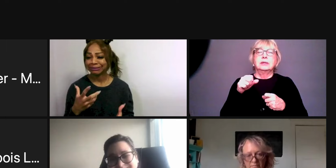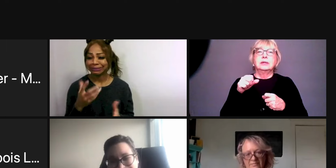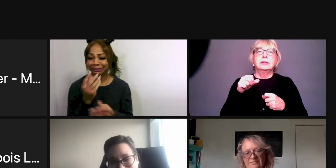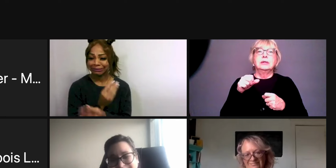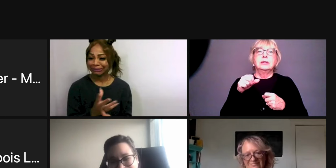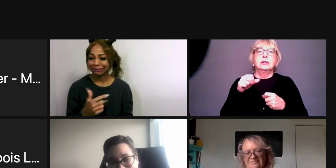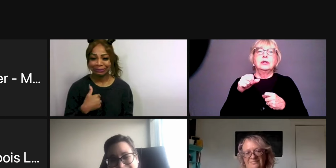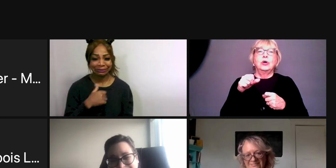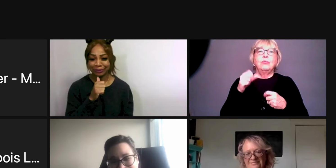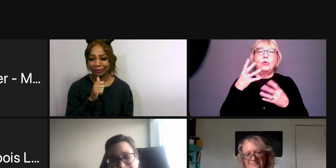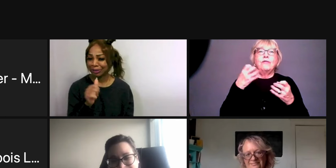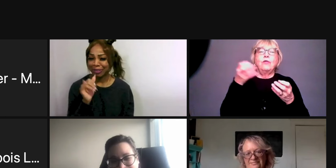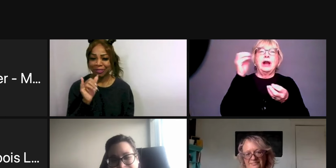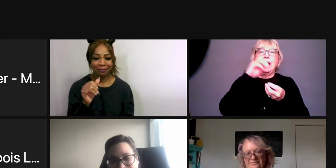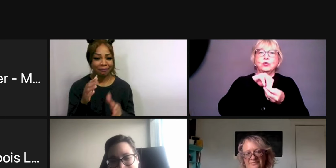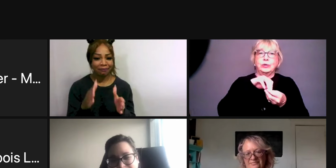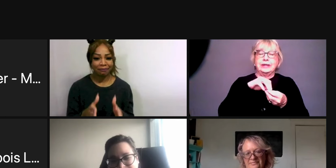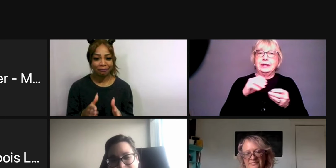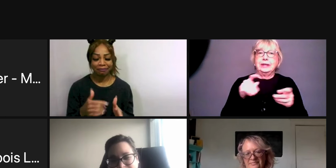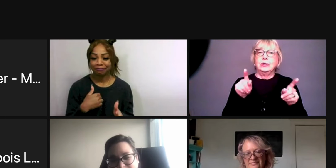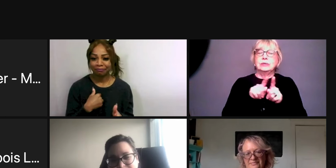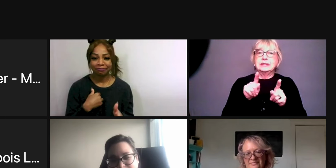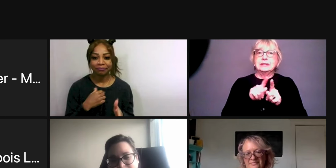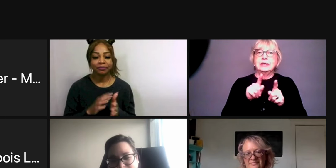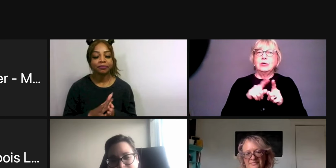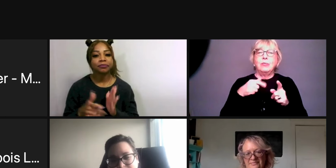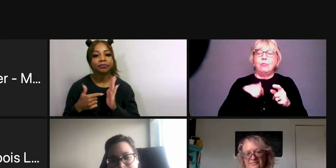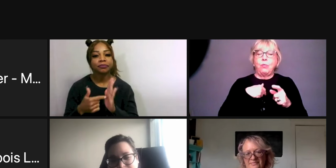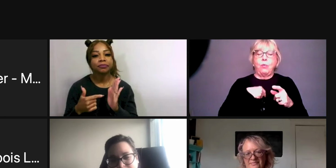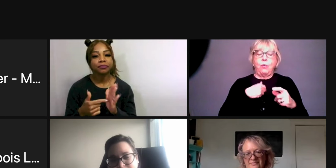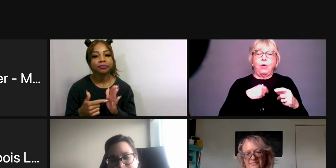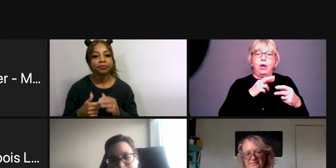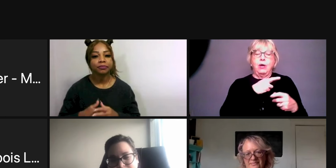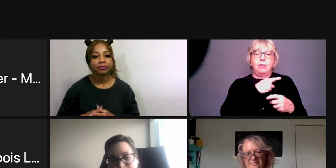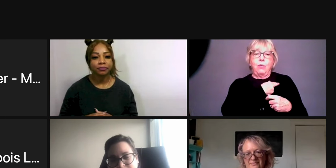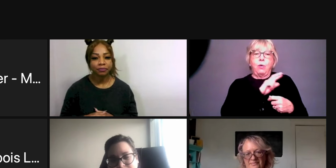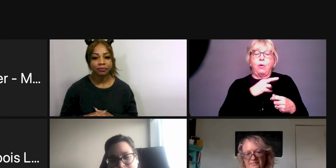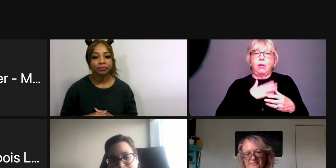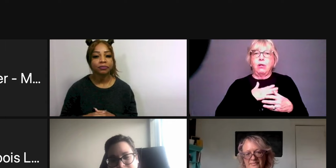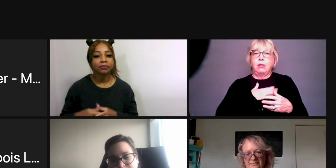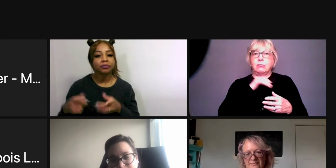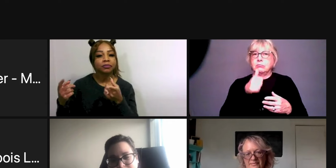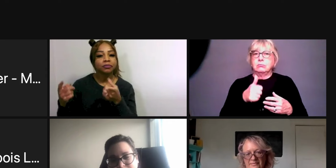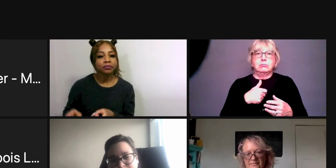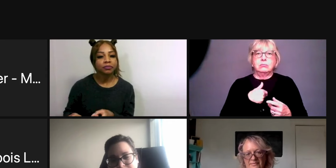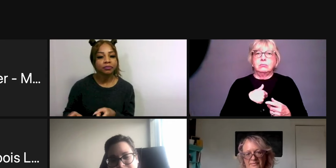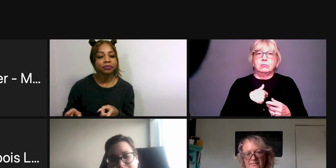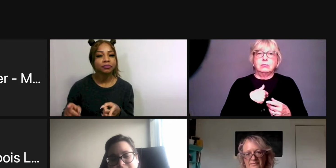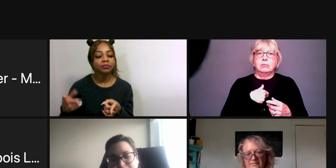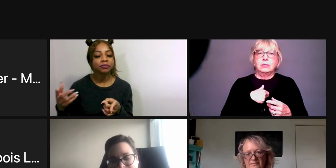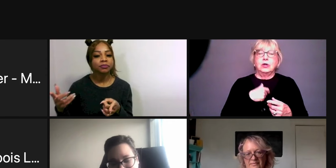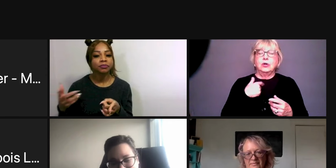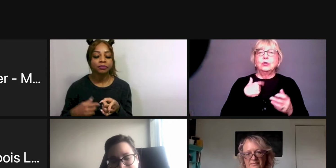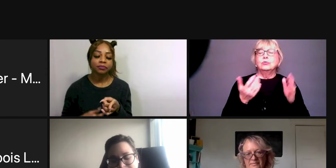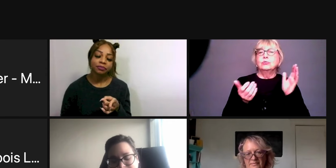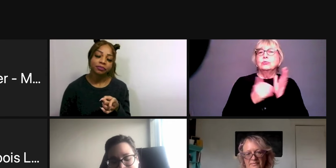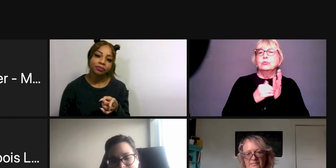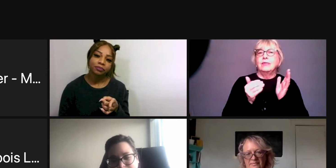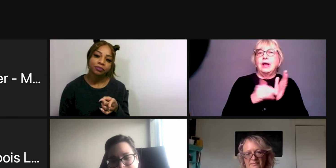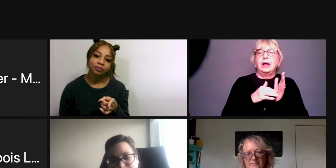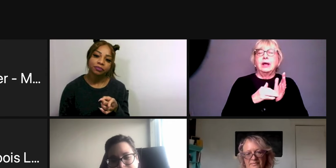je dois ajouter aussi que je ne suis pas je ne joue pas ce rôle parce que souvent ce qui se passe c'est que